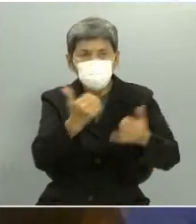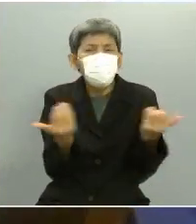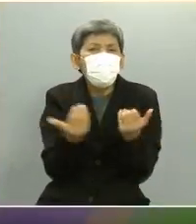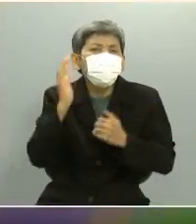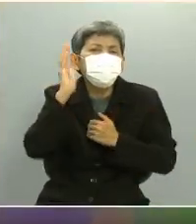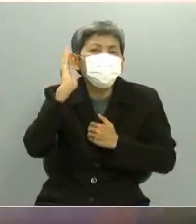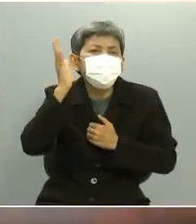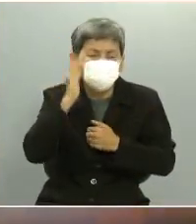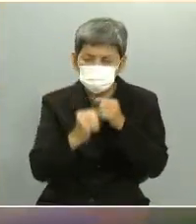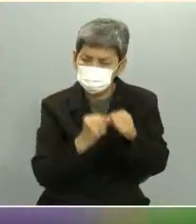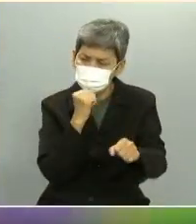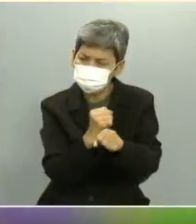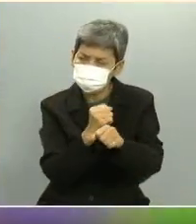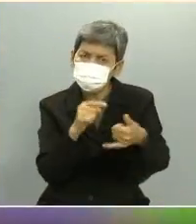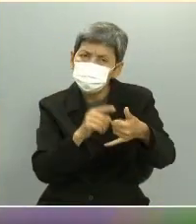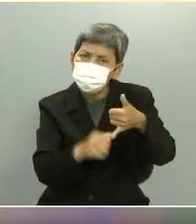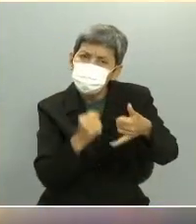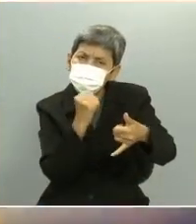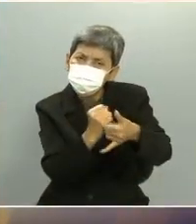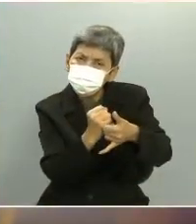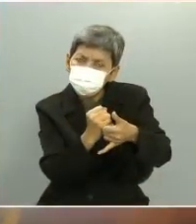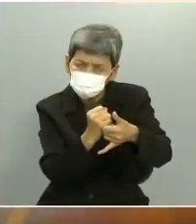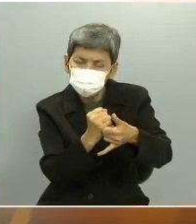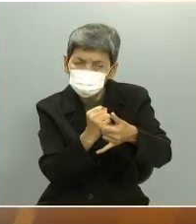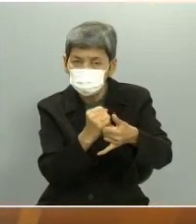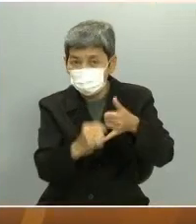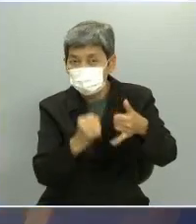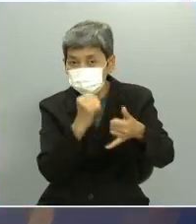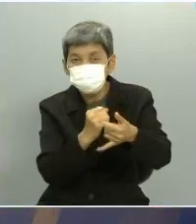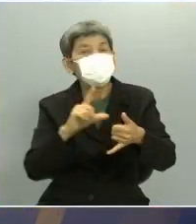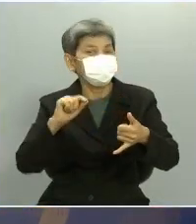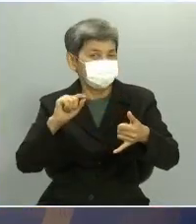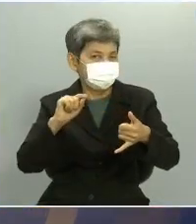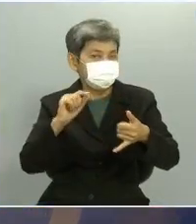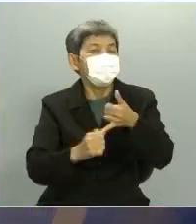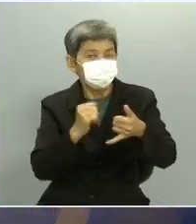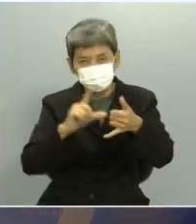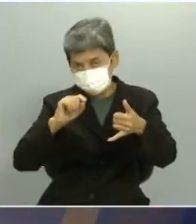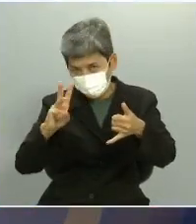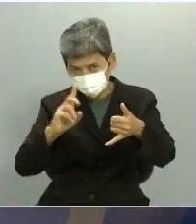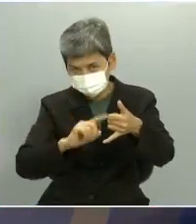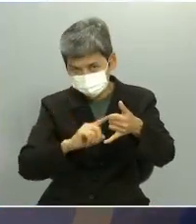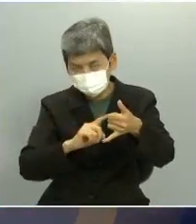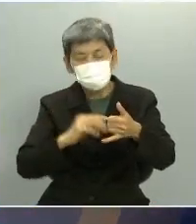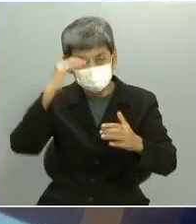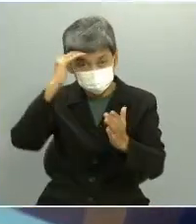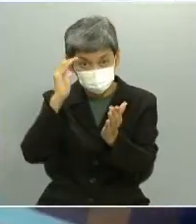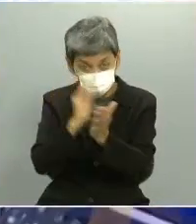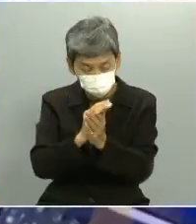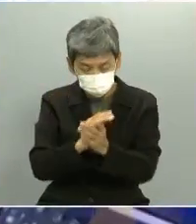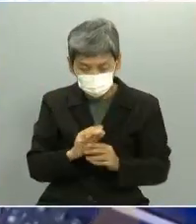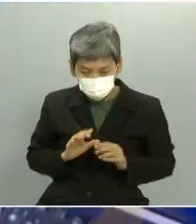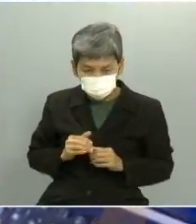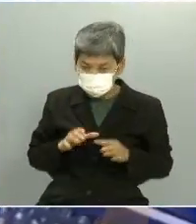ายอายุเท่าไหร่เดี๋ยวมาไล ่26 ปี 26 ค่ะ ตำรวจไปถึงเนี่ยชาวบ้าน